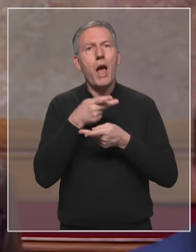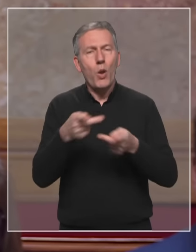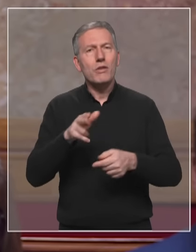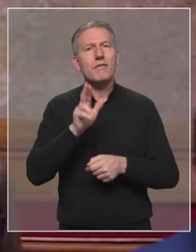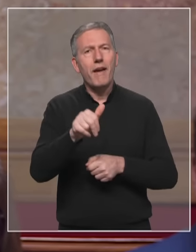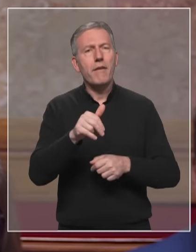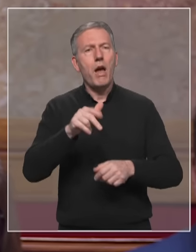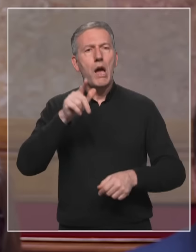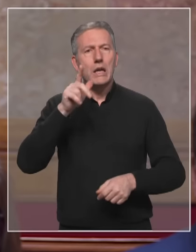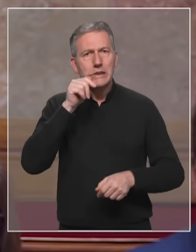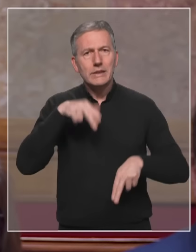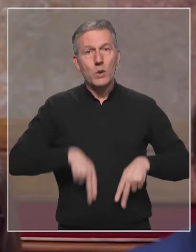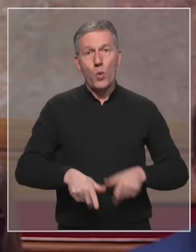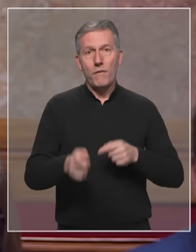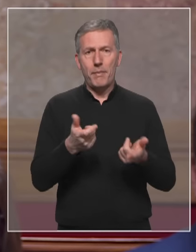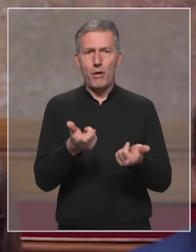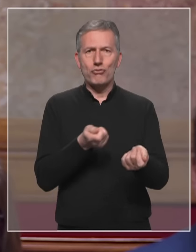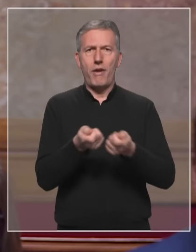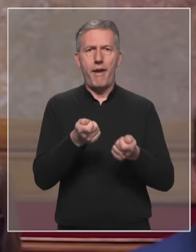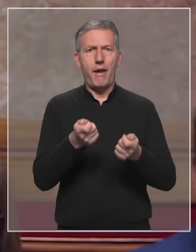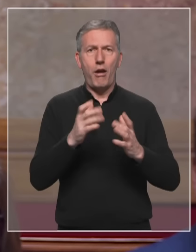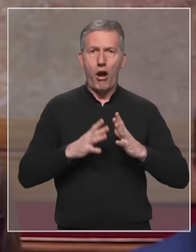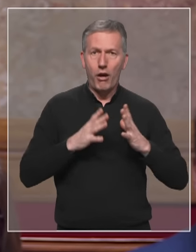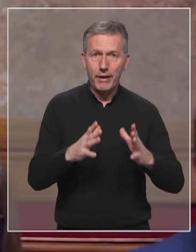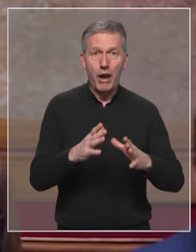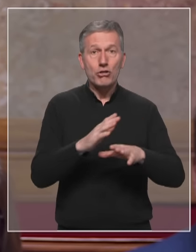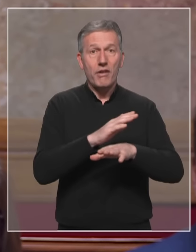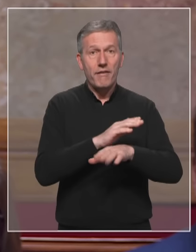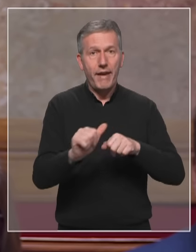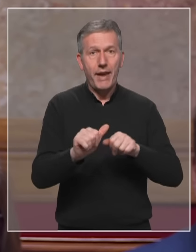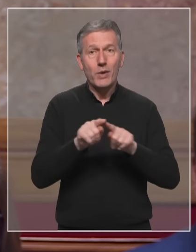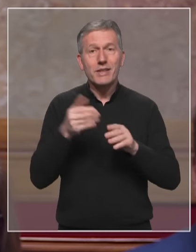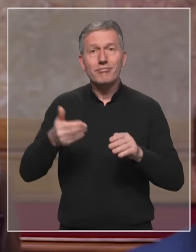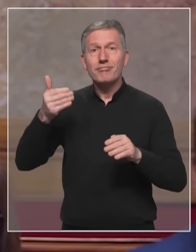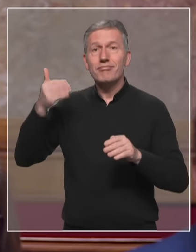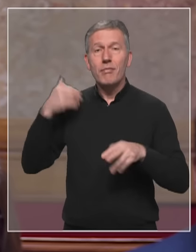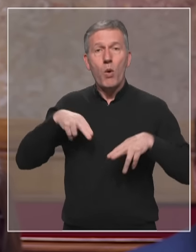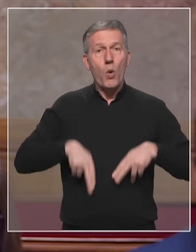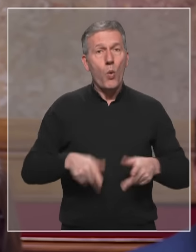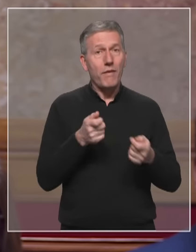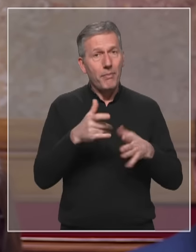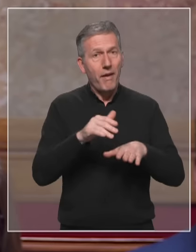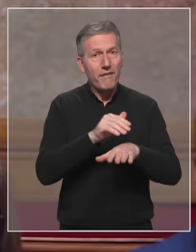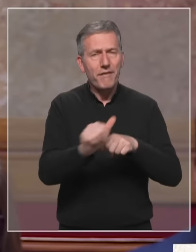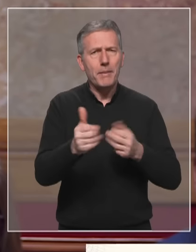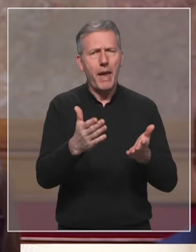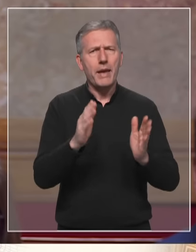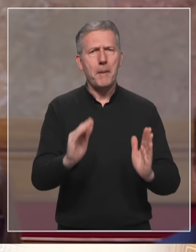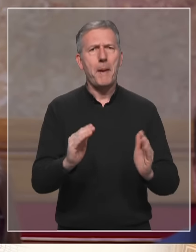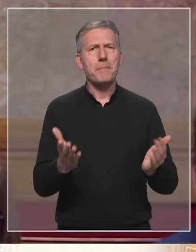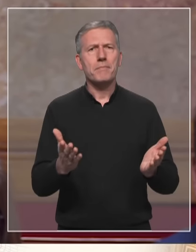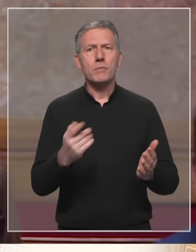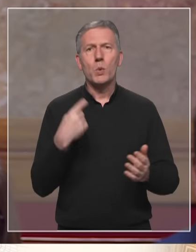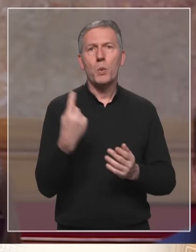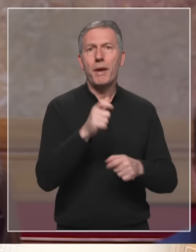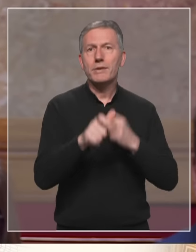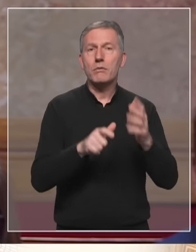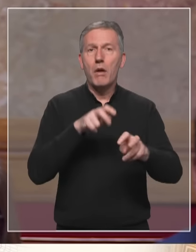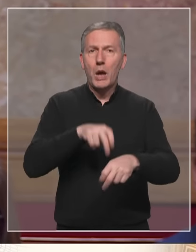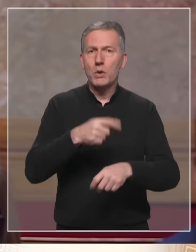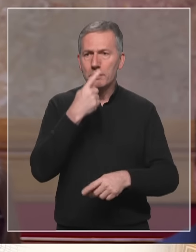gouvernement tienne ses engagements et ceux de votre prédécesseur. Mais bien au-delà, les agriculteurs estiment que